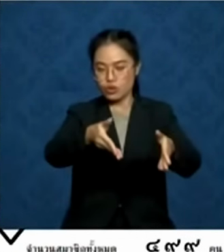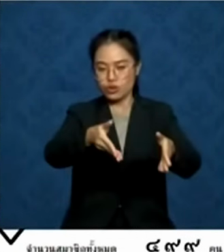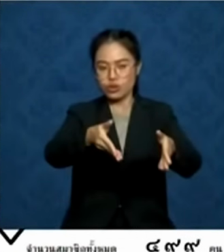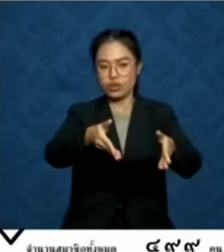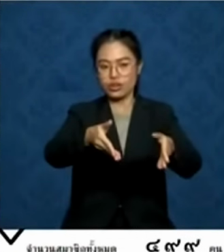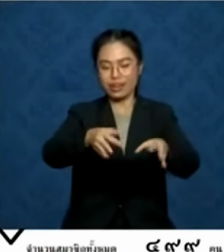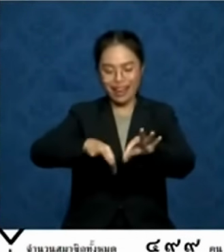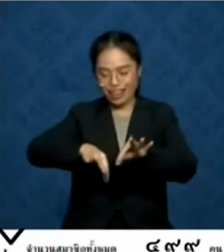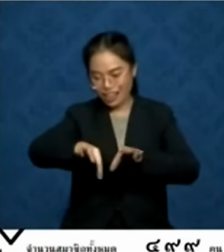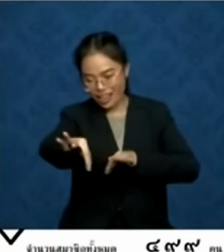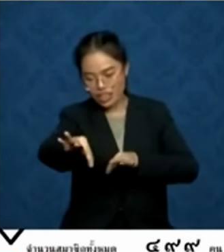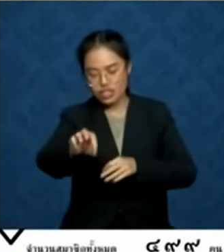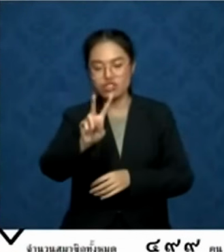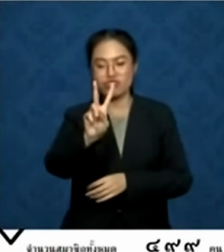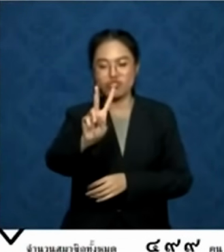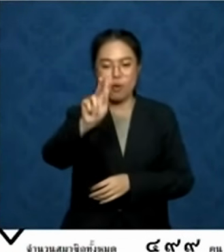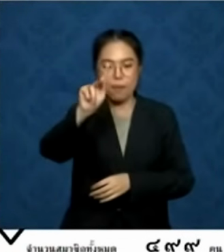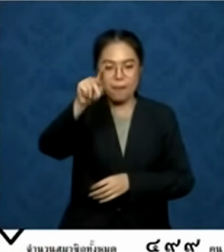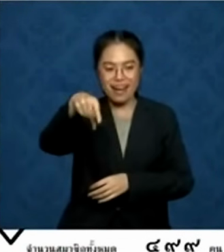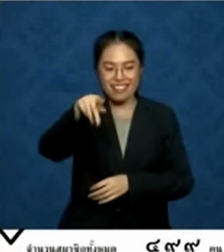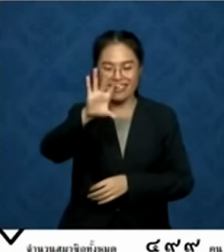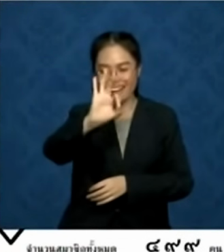า